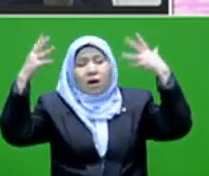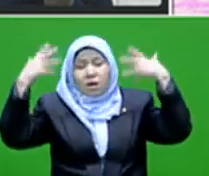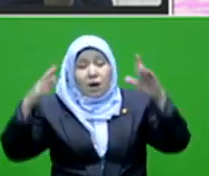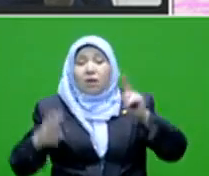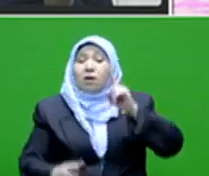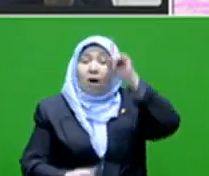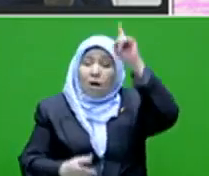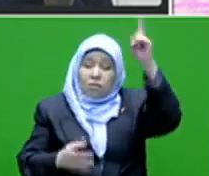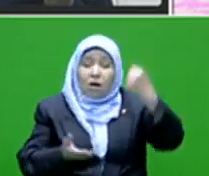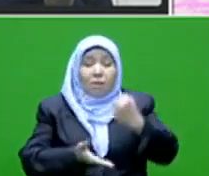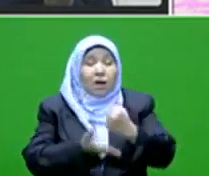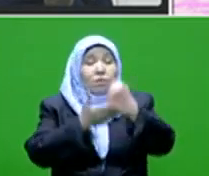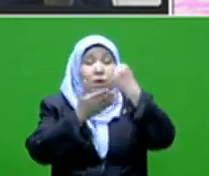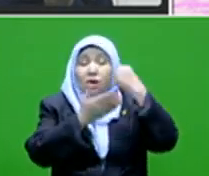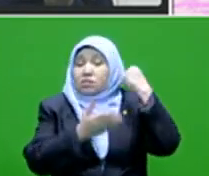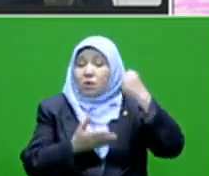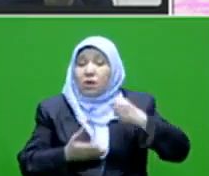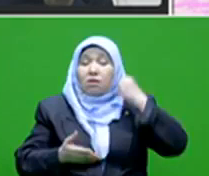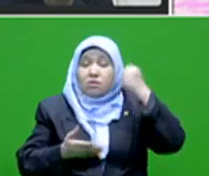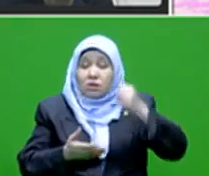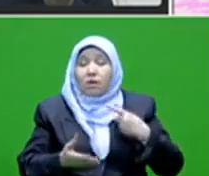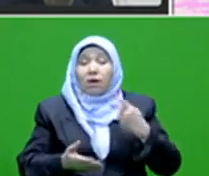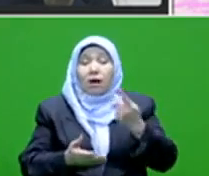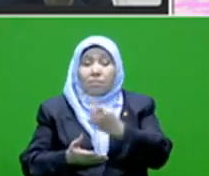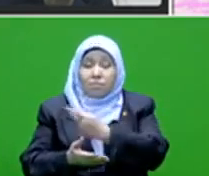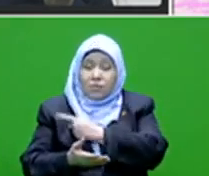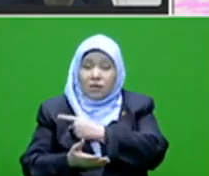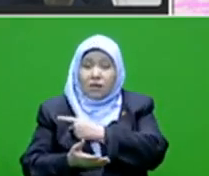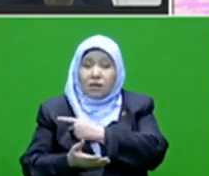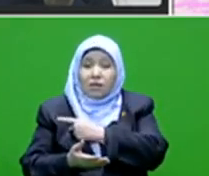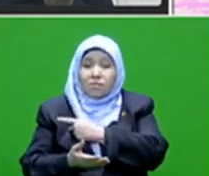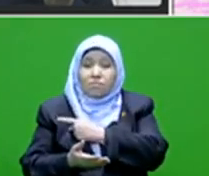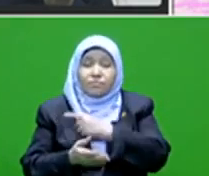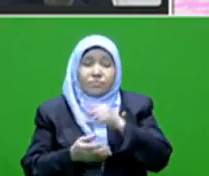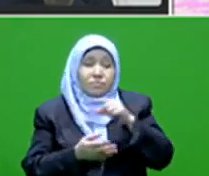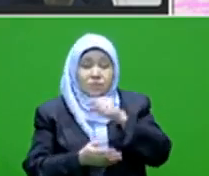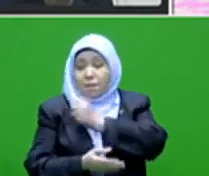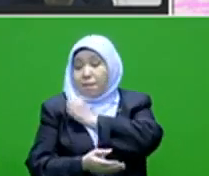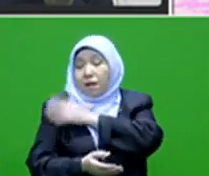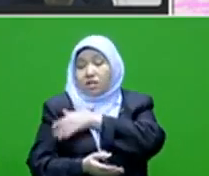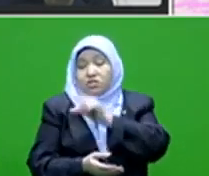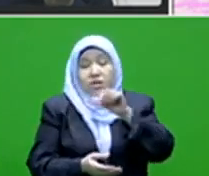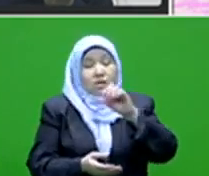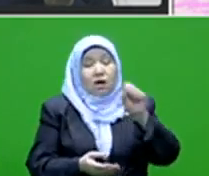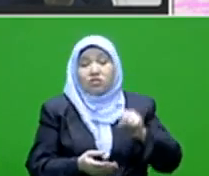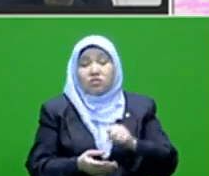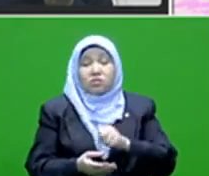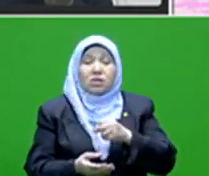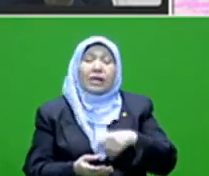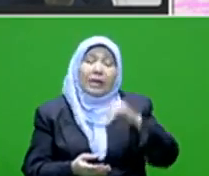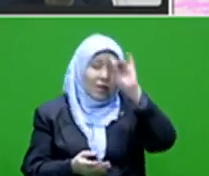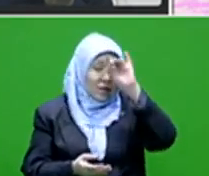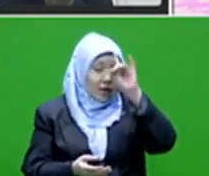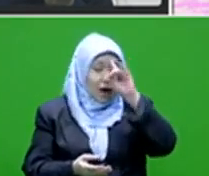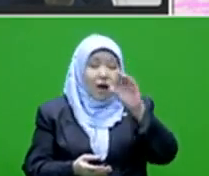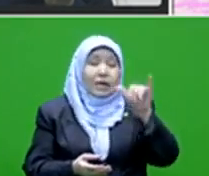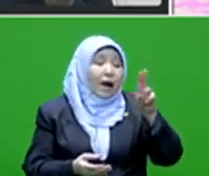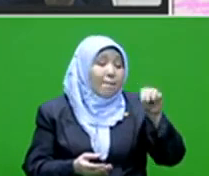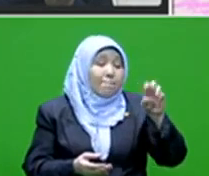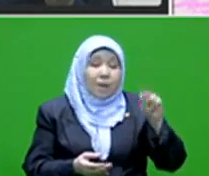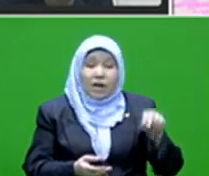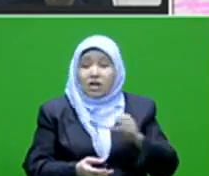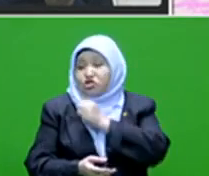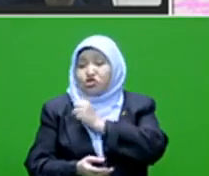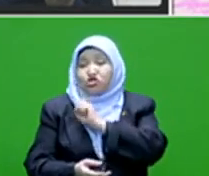Allah, bantulah saudara-saudara kami juga di Gaza, Palestin, Kashmir, Iraq, Yaman,